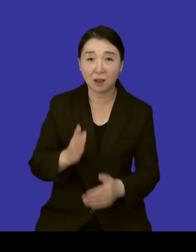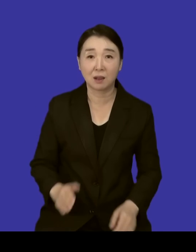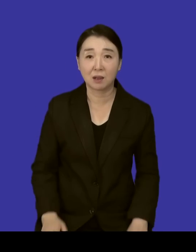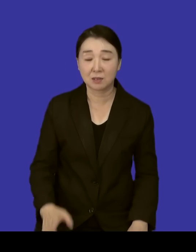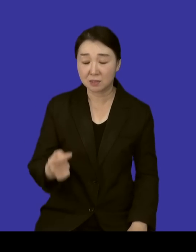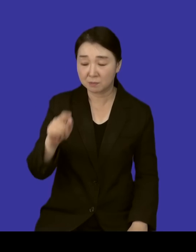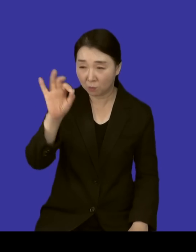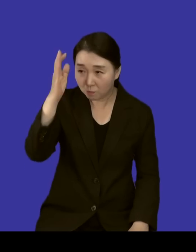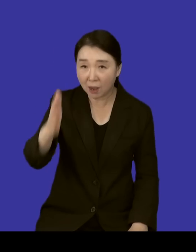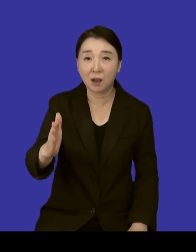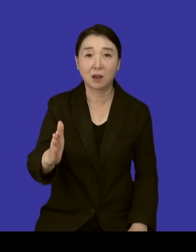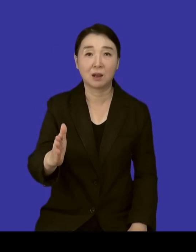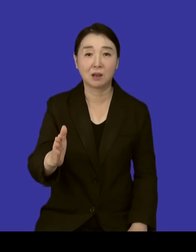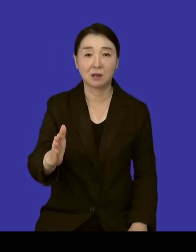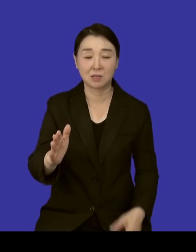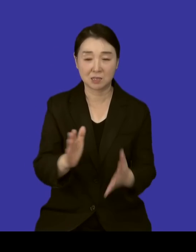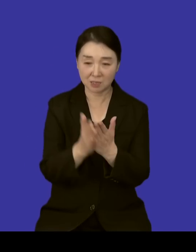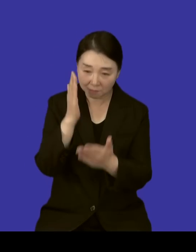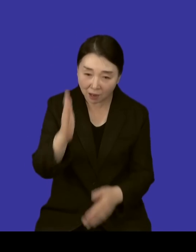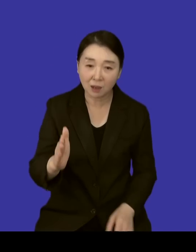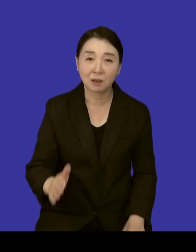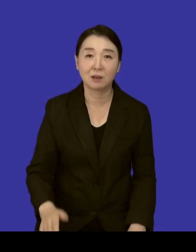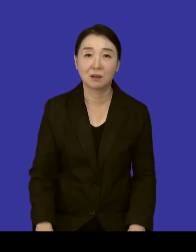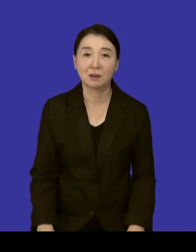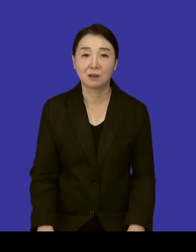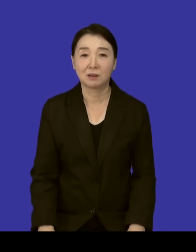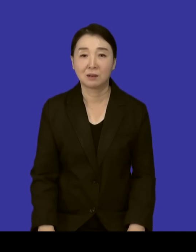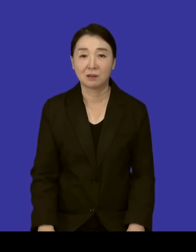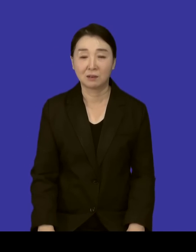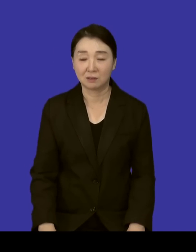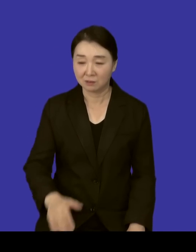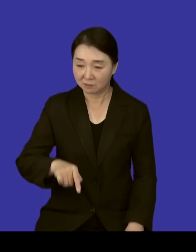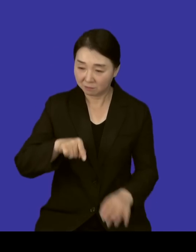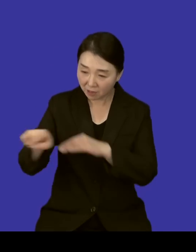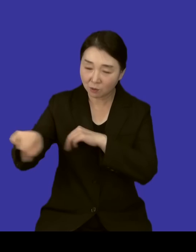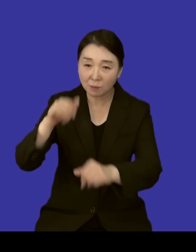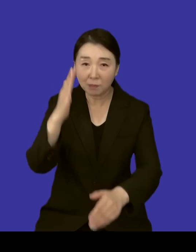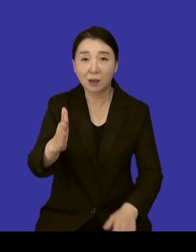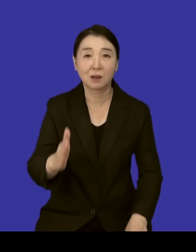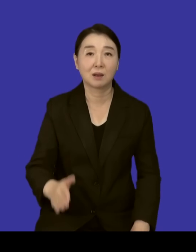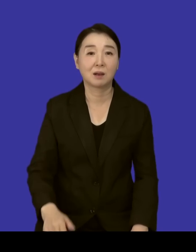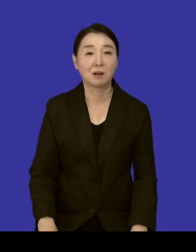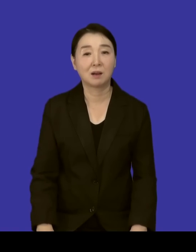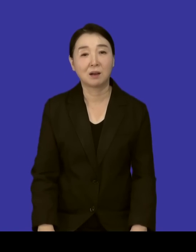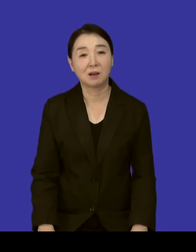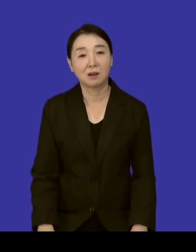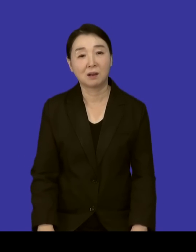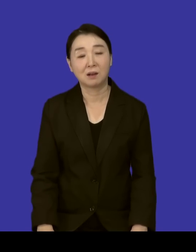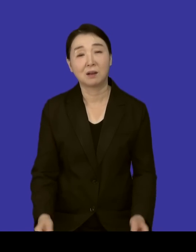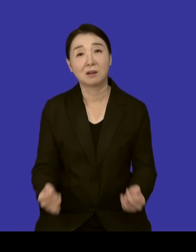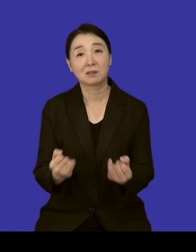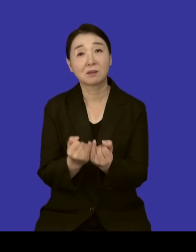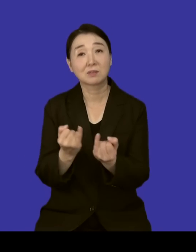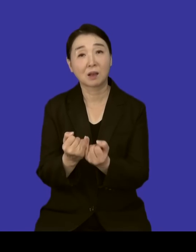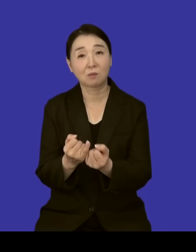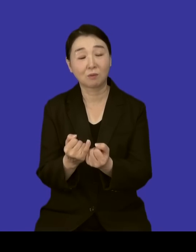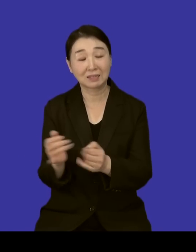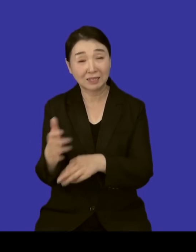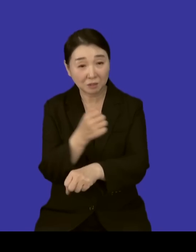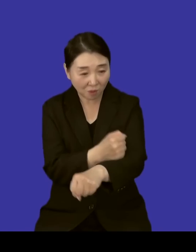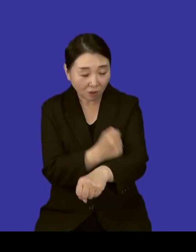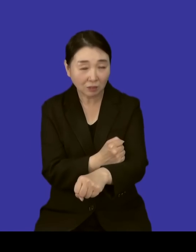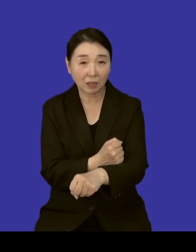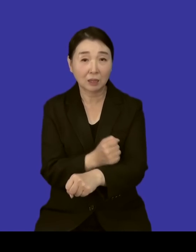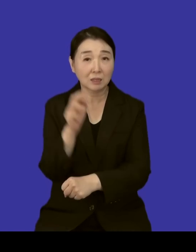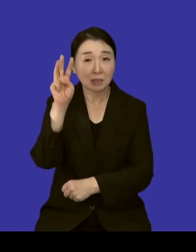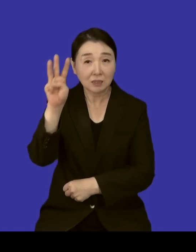텔레비를 봐도 안 되고, 뭐 책을 봐도 안 되고, 나가도 안 되고, 하여튼 여자하고 명태는 사흘에 한